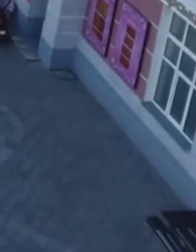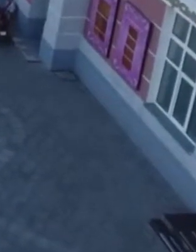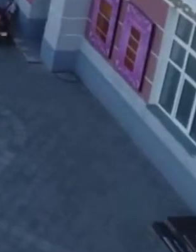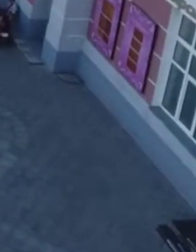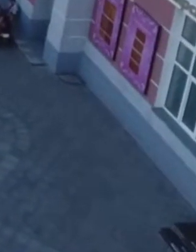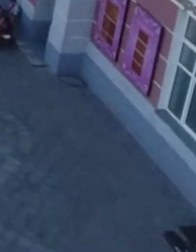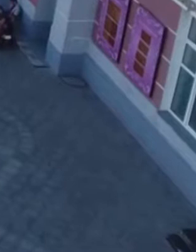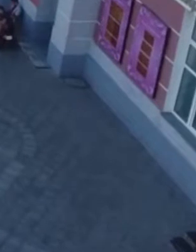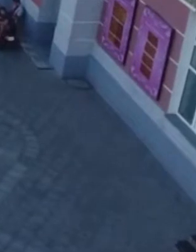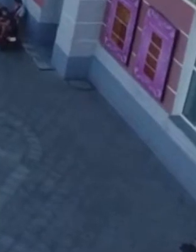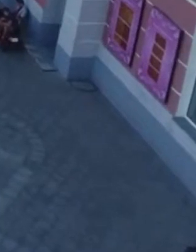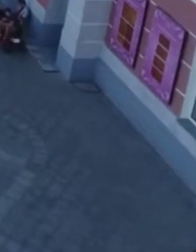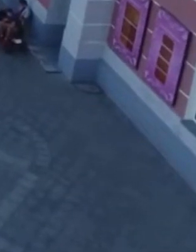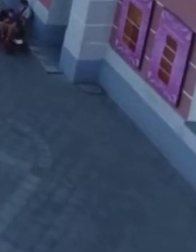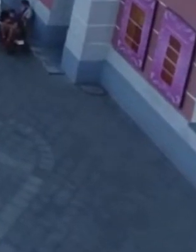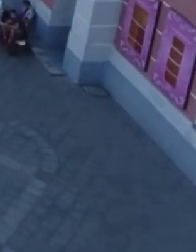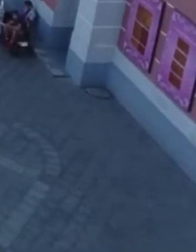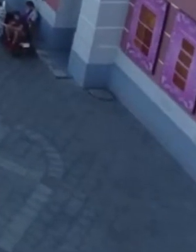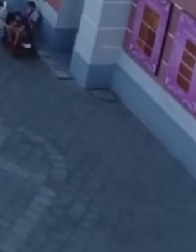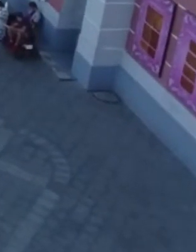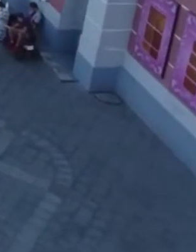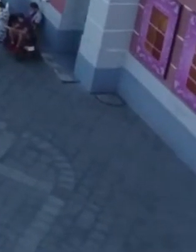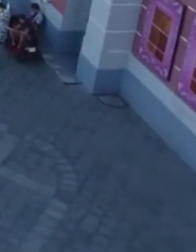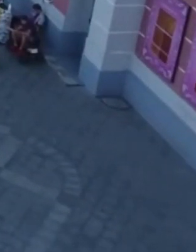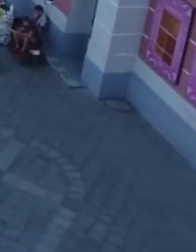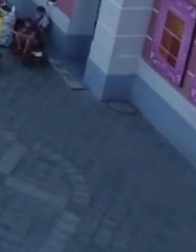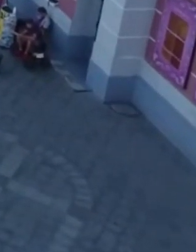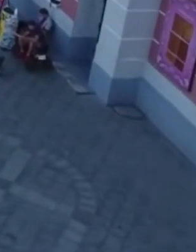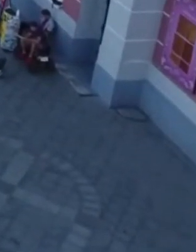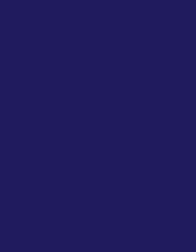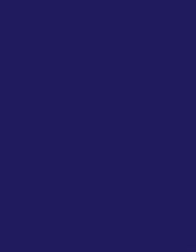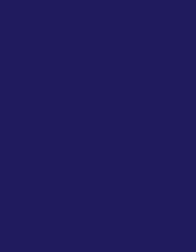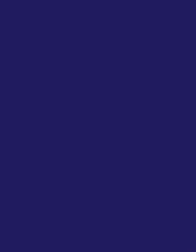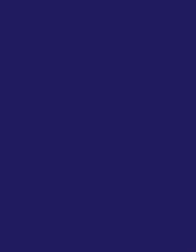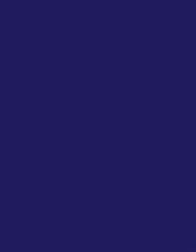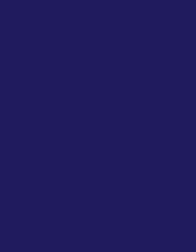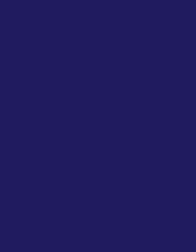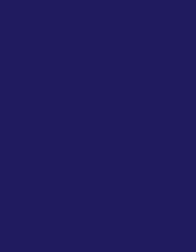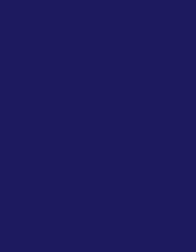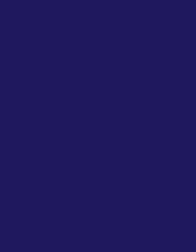15 градусів вище нуля, в день від 16 до 21 градусу тепла.